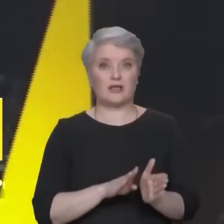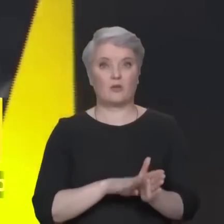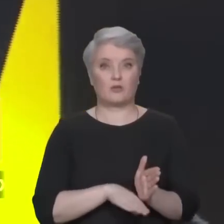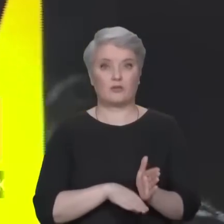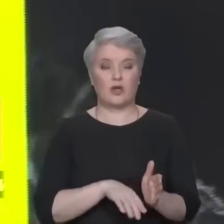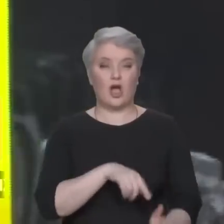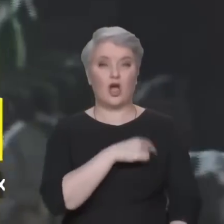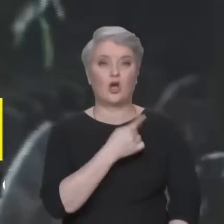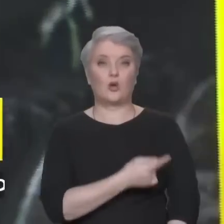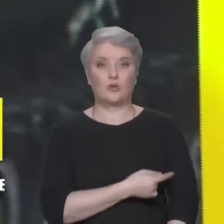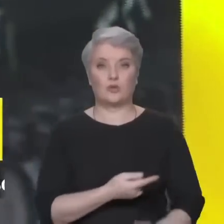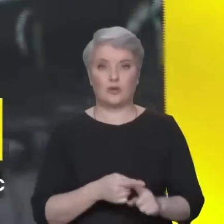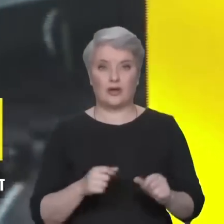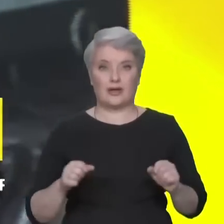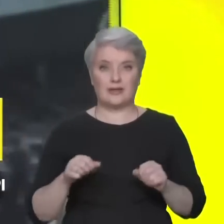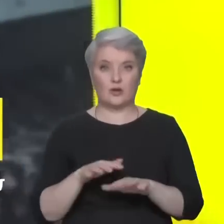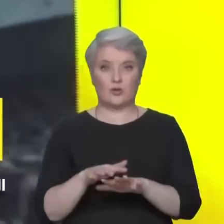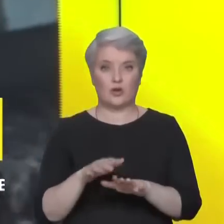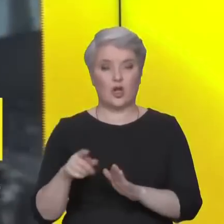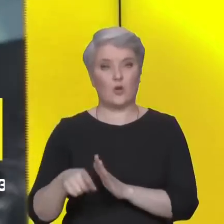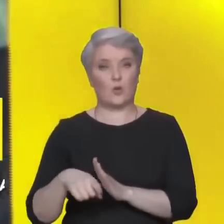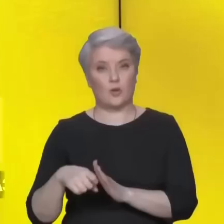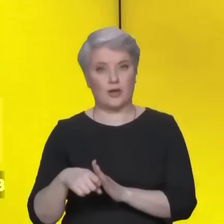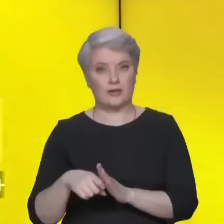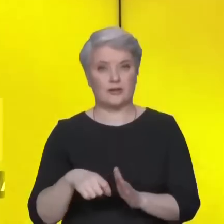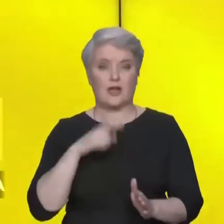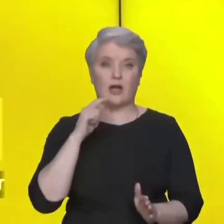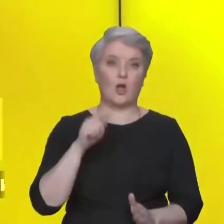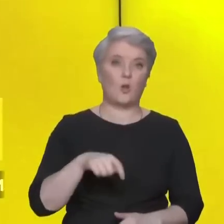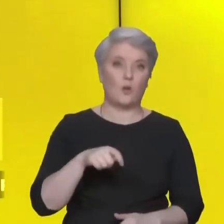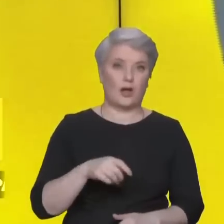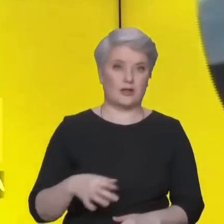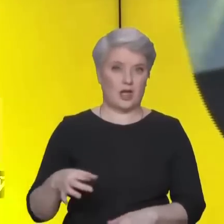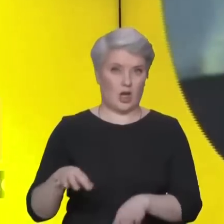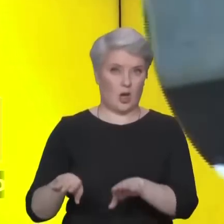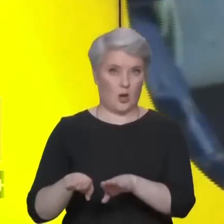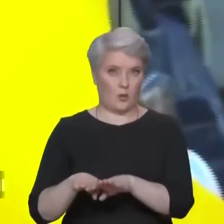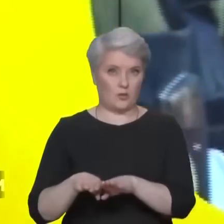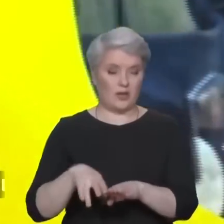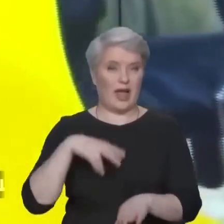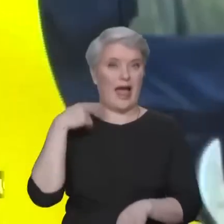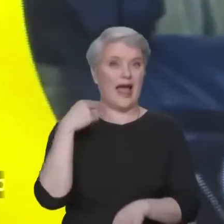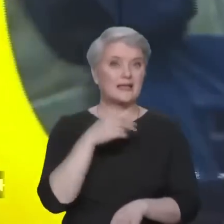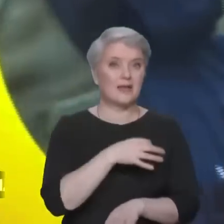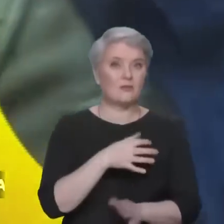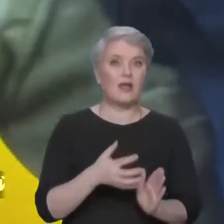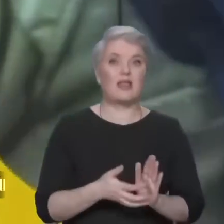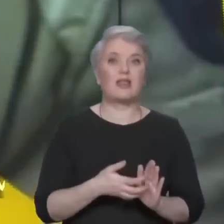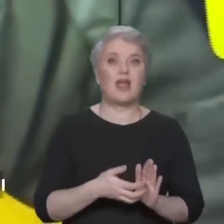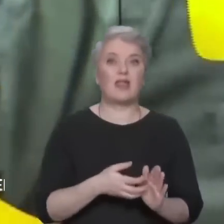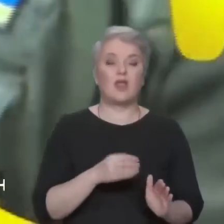який зосереджено що в Донецькій, що в Луганській області. А в Запорізькій області це недокомплектація. В них